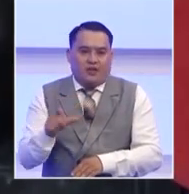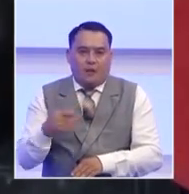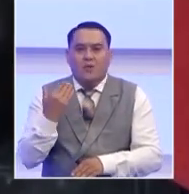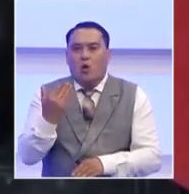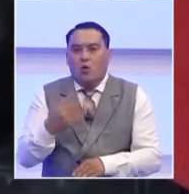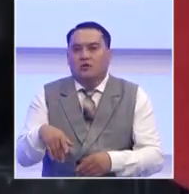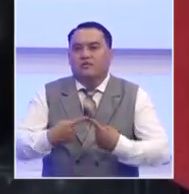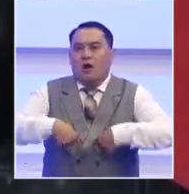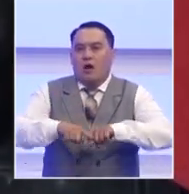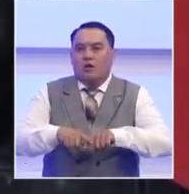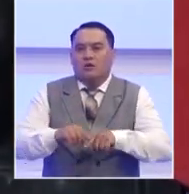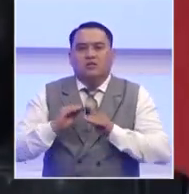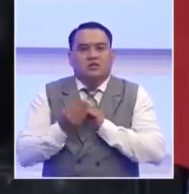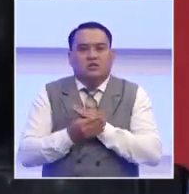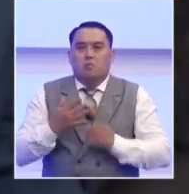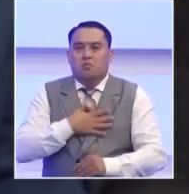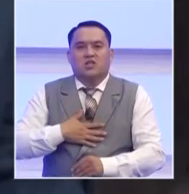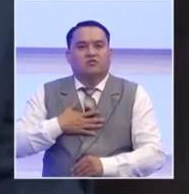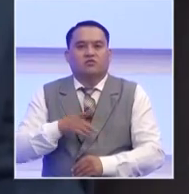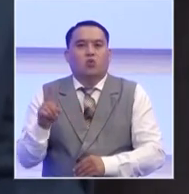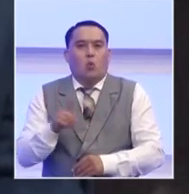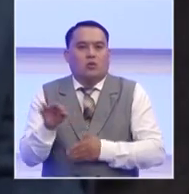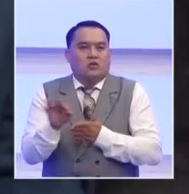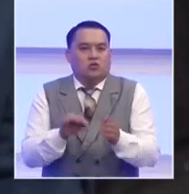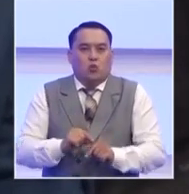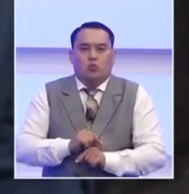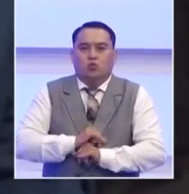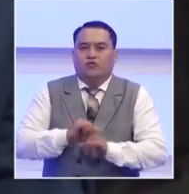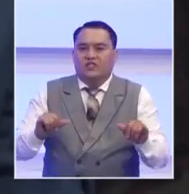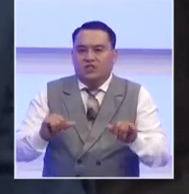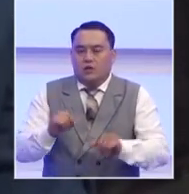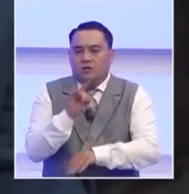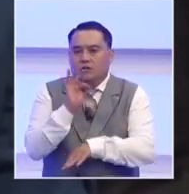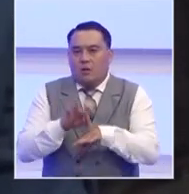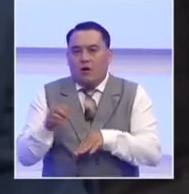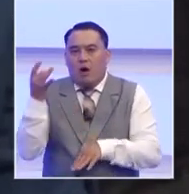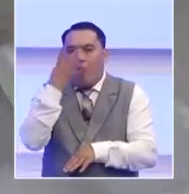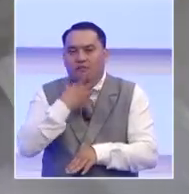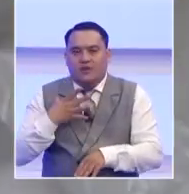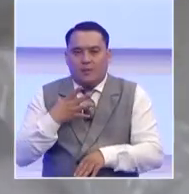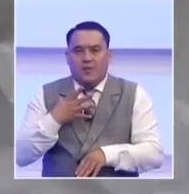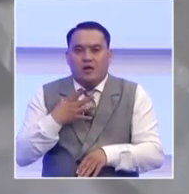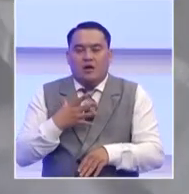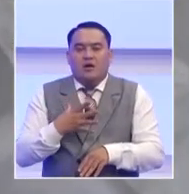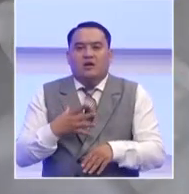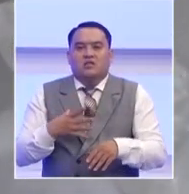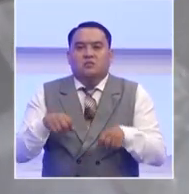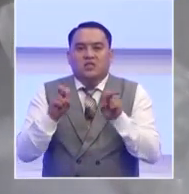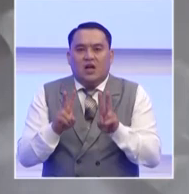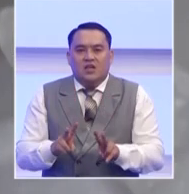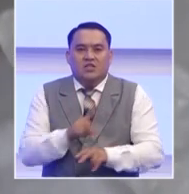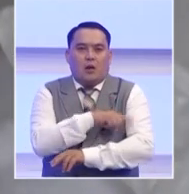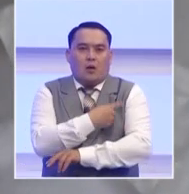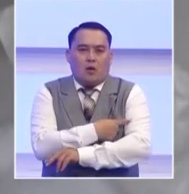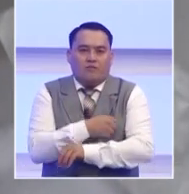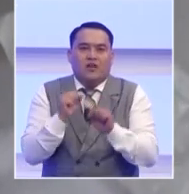организация здравоохранения не скрывает беспокойства резким ростом числа случаев заражения на африканском континенте. Эксперты ВОЗ ожидают